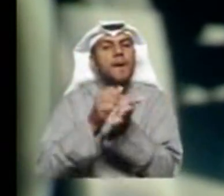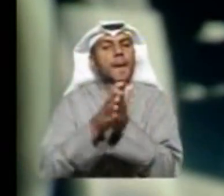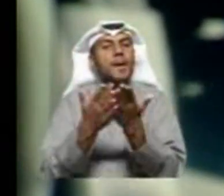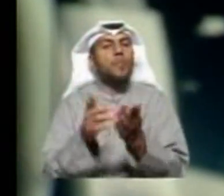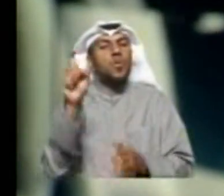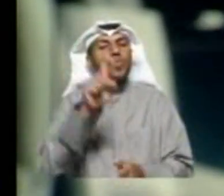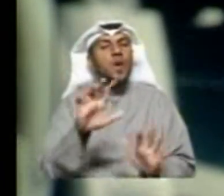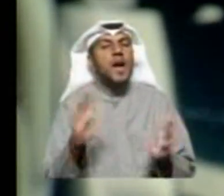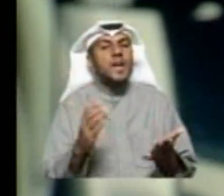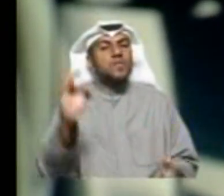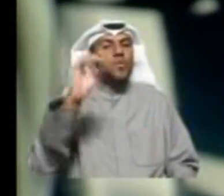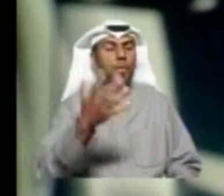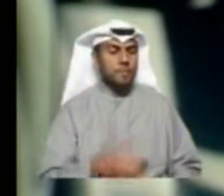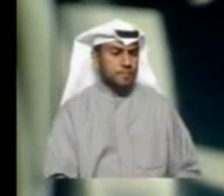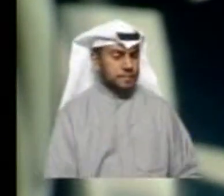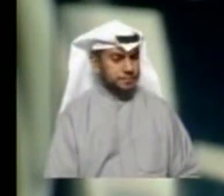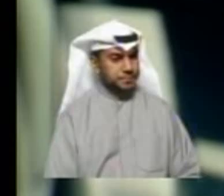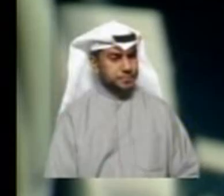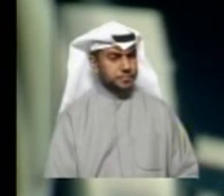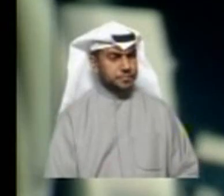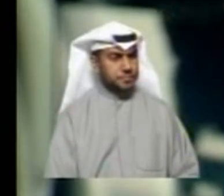من يطبق باعتقادك.